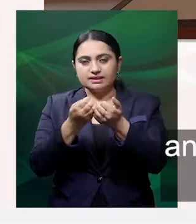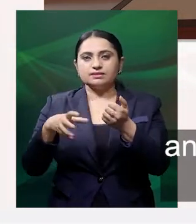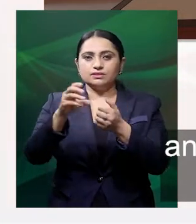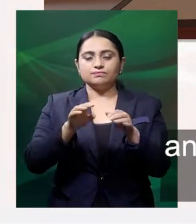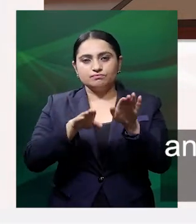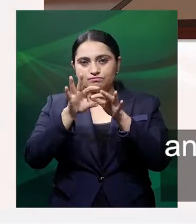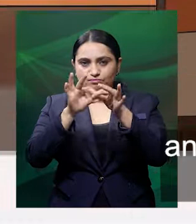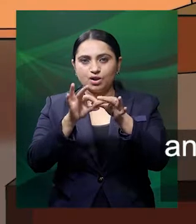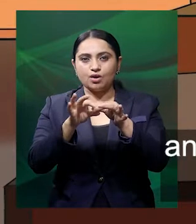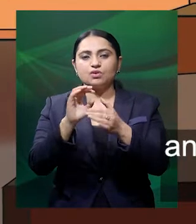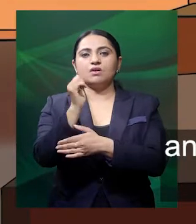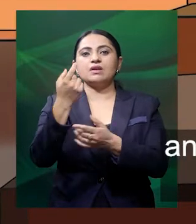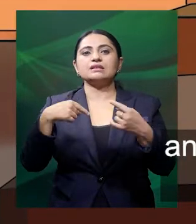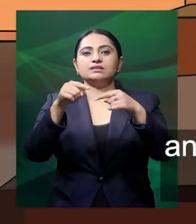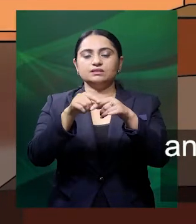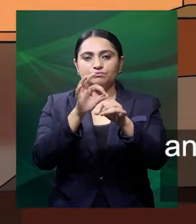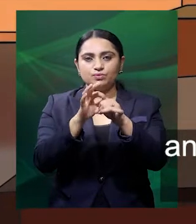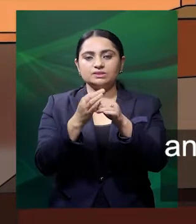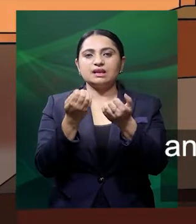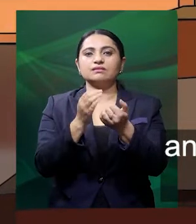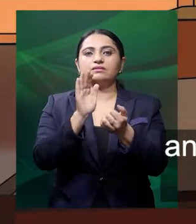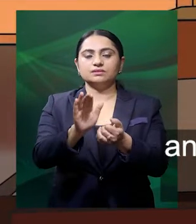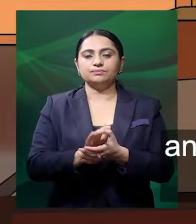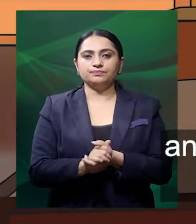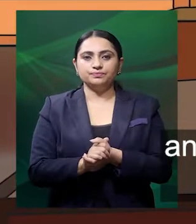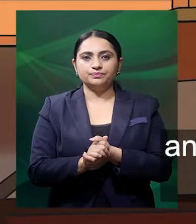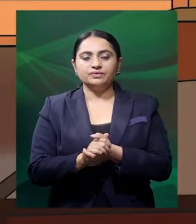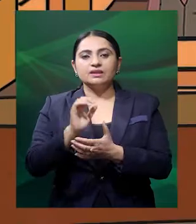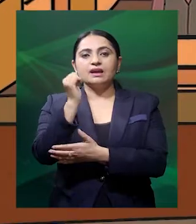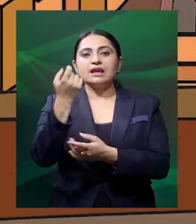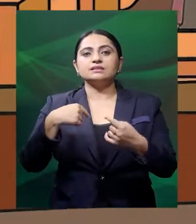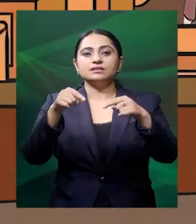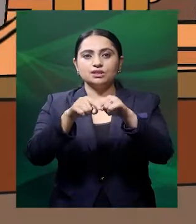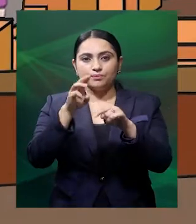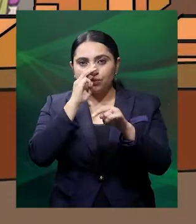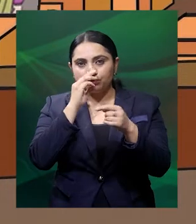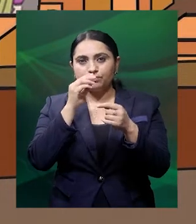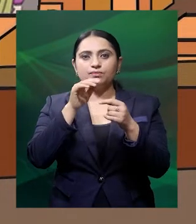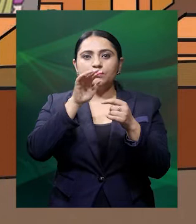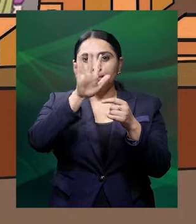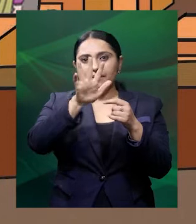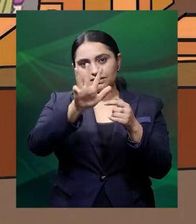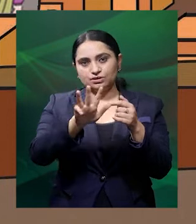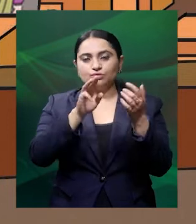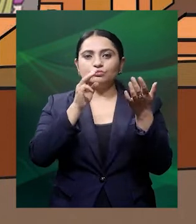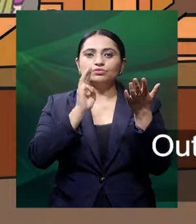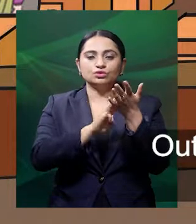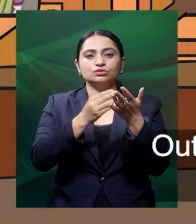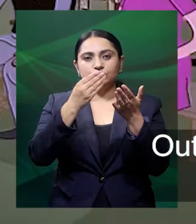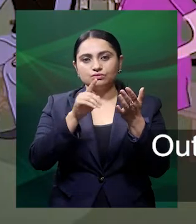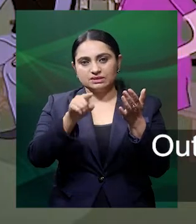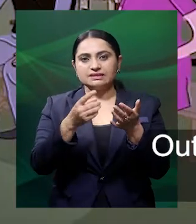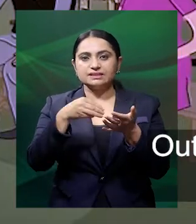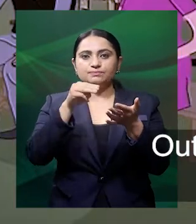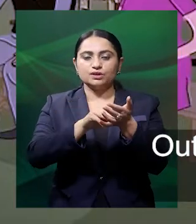सन्तुलनलाई सम्बोधन गर्न राष्ट्रिय सभाको व्यवस्था गरिएको हुन्छ। राष्ट्रिय सभामा 59 सदस्य रहन्छन्।